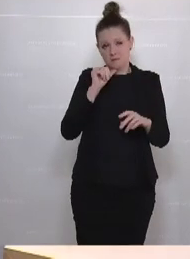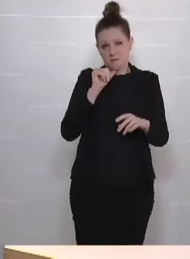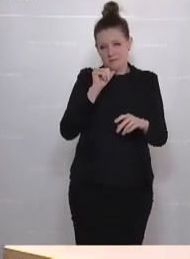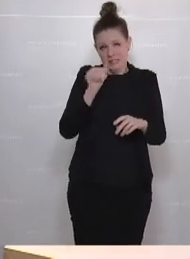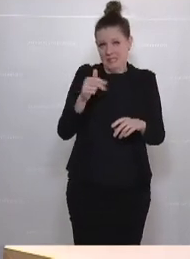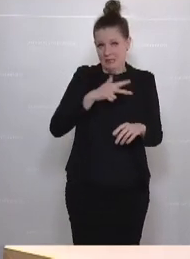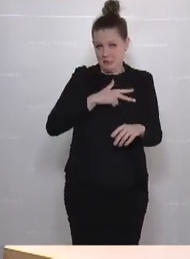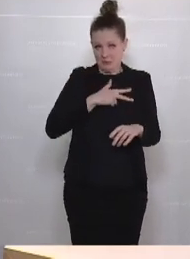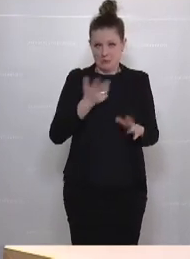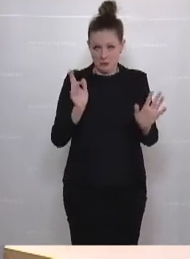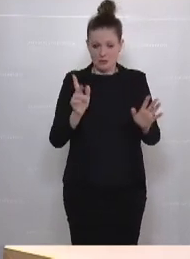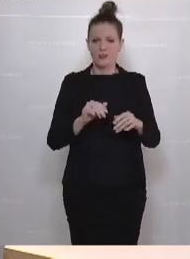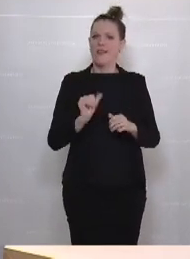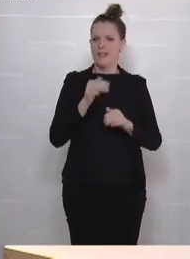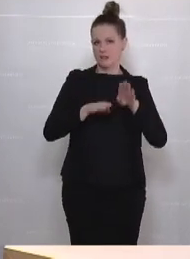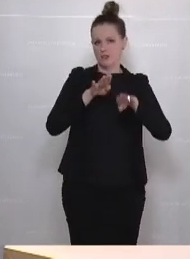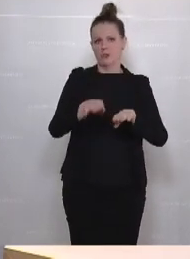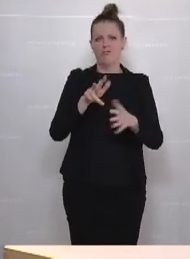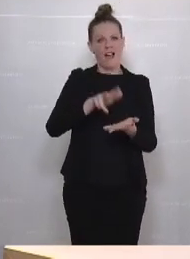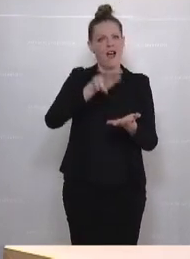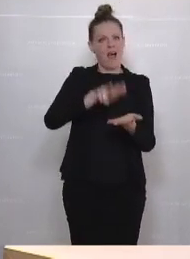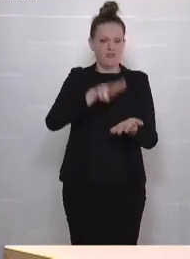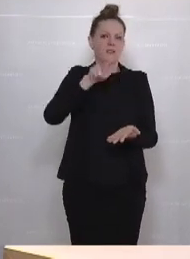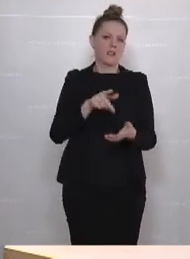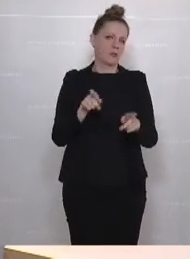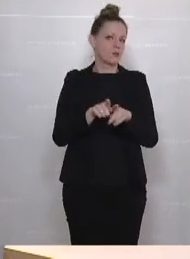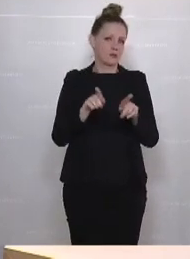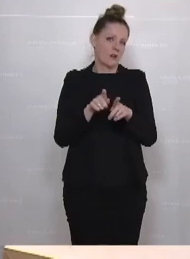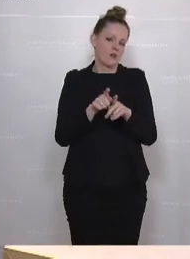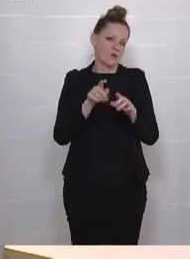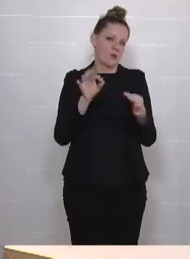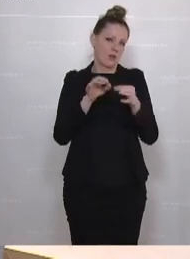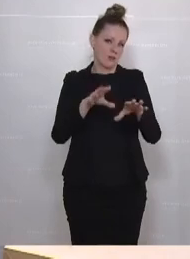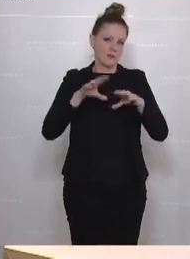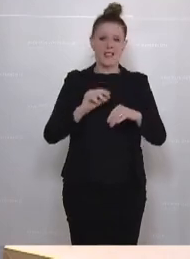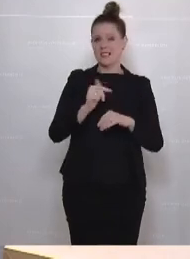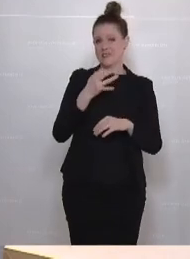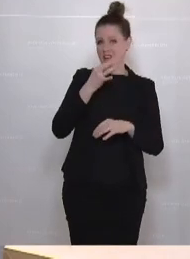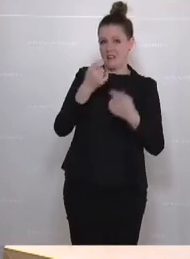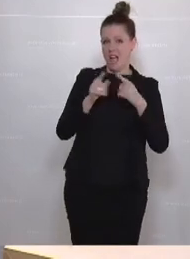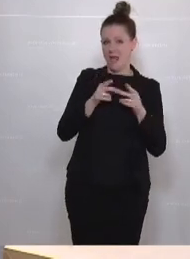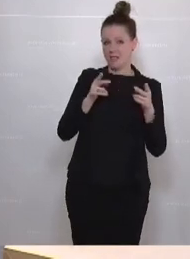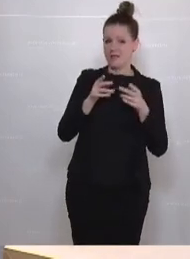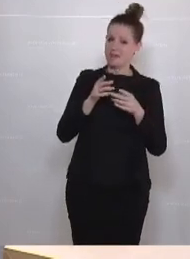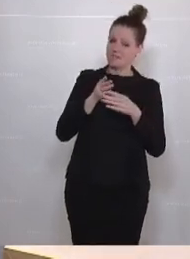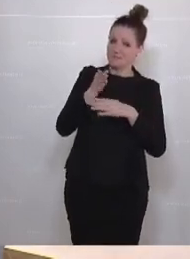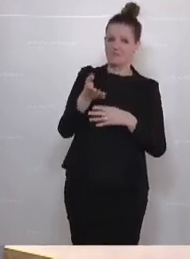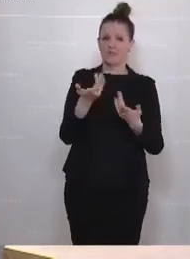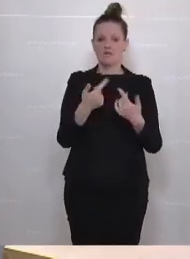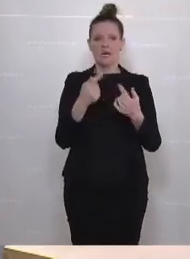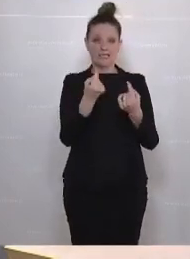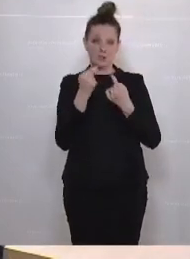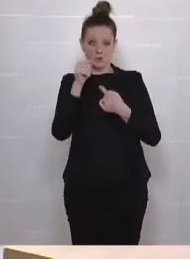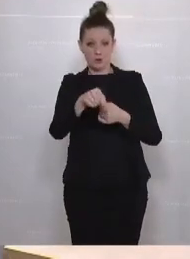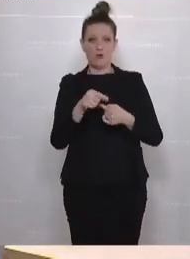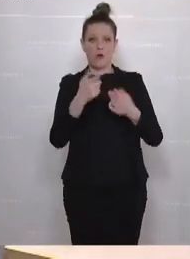durchaus auch ein erster Schritt, die Anerkennung und Aufnahme von Kontakten. Aber meine zweite Frage geht in eine andere Richtung. Aufgrund der Situation im Land